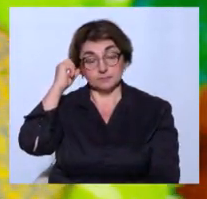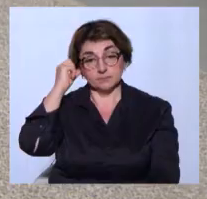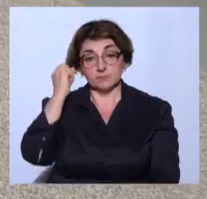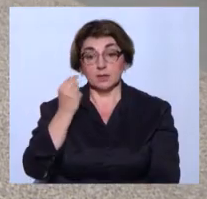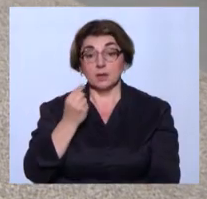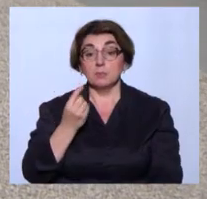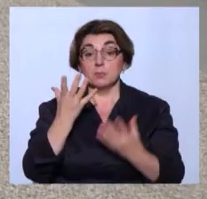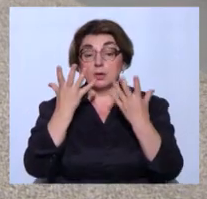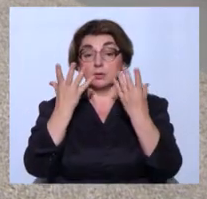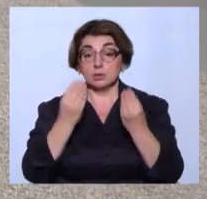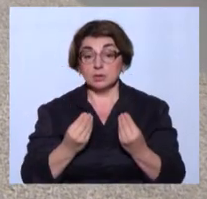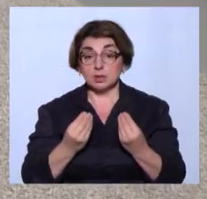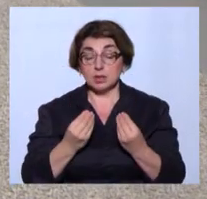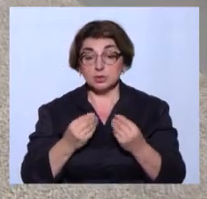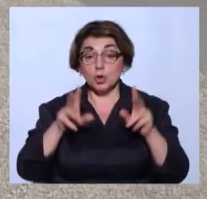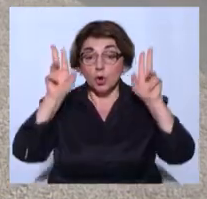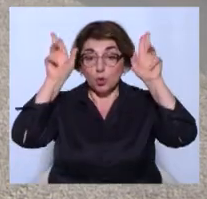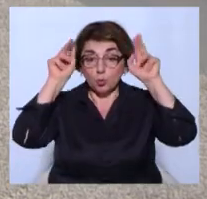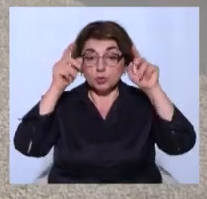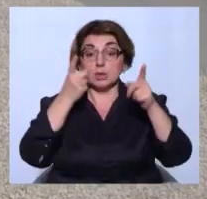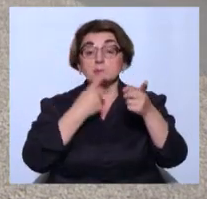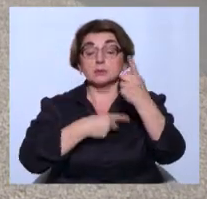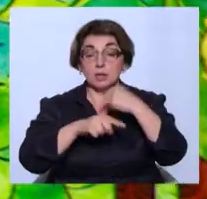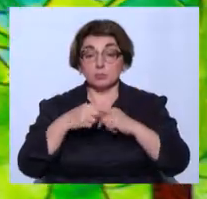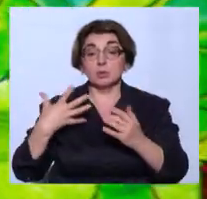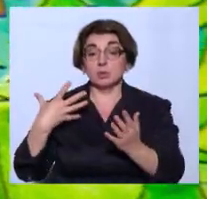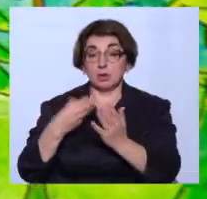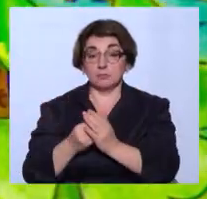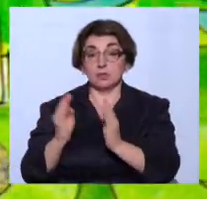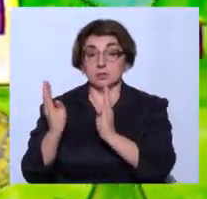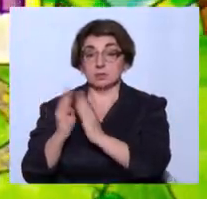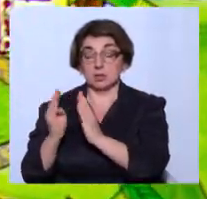მეორე დილით კურთხლებიც დაბრუნდნენ თავიანთ სახლებში.